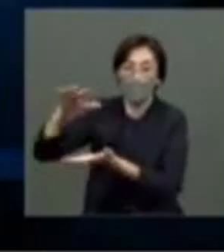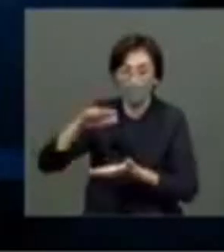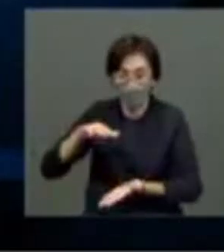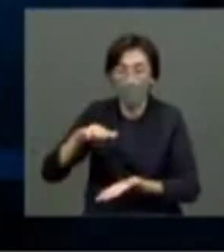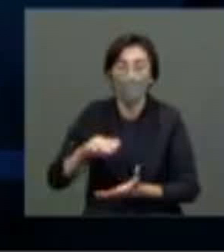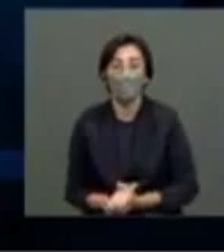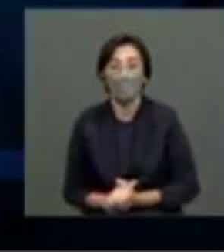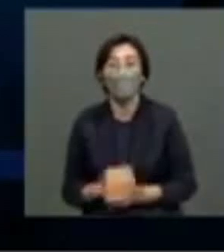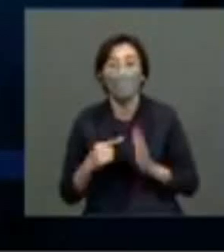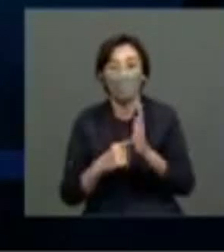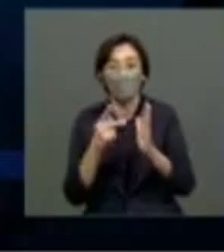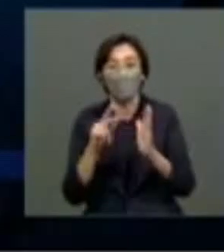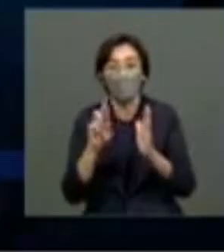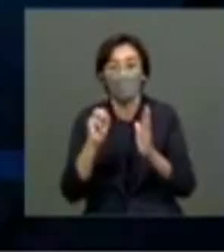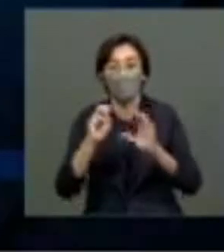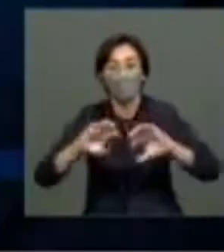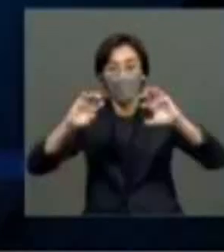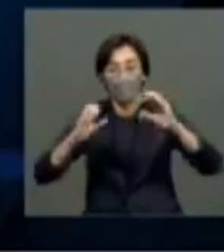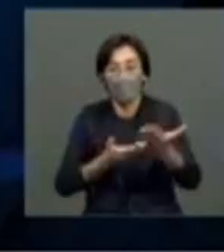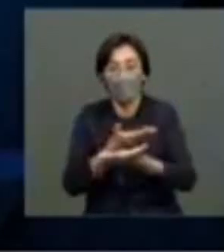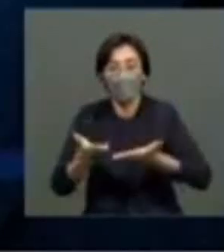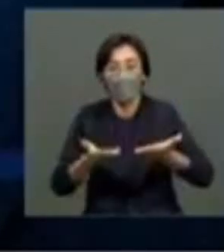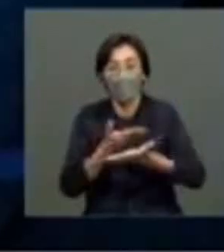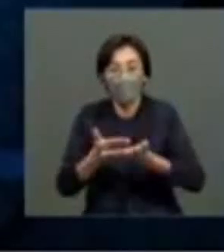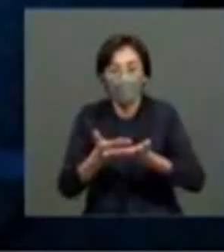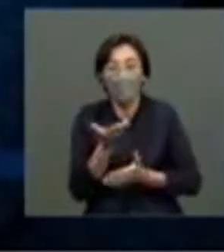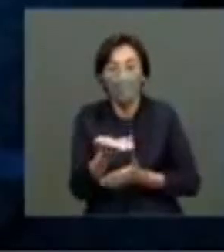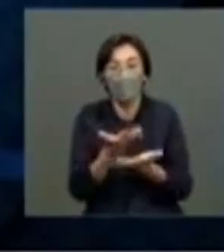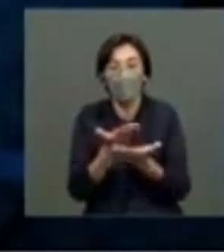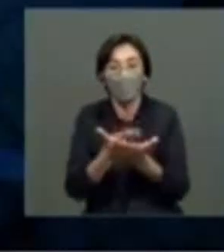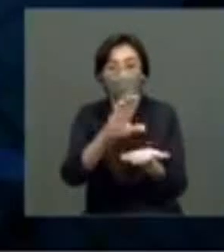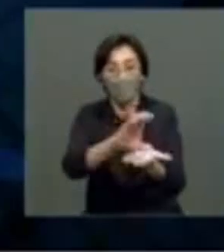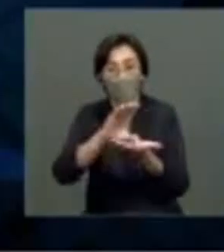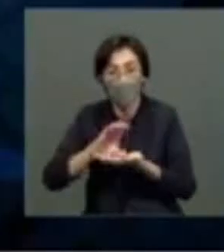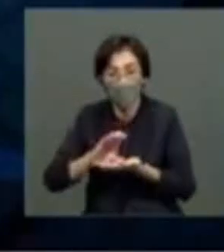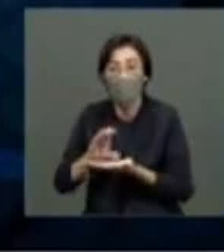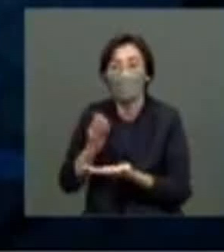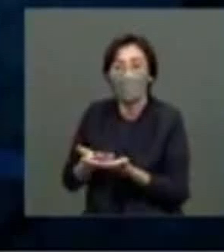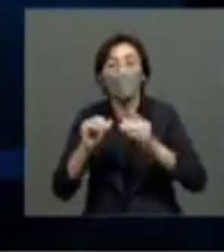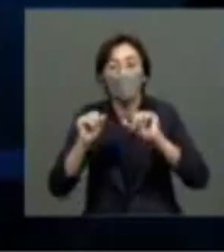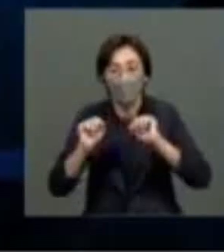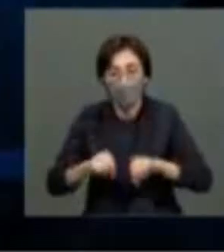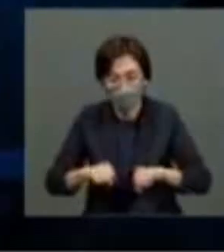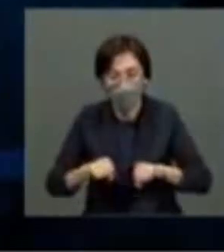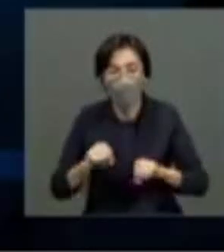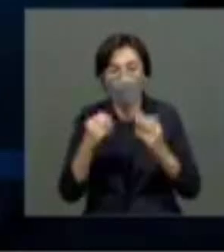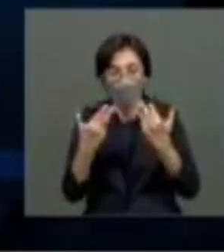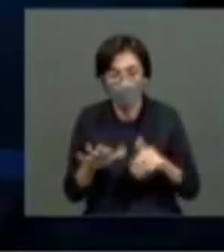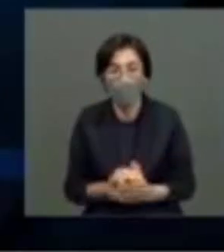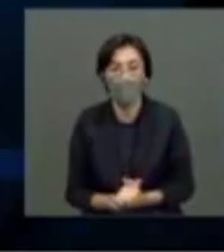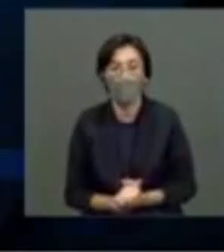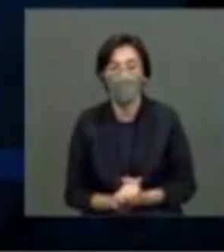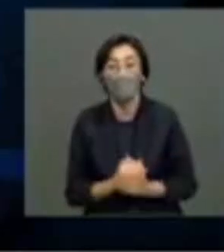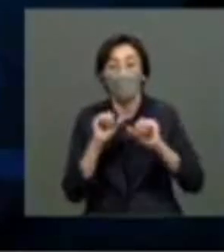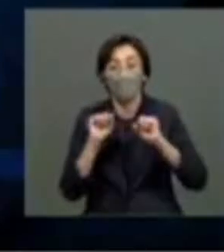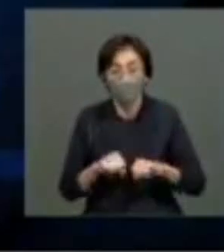ขายแอกซ่าให้เรา 400 Roseราคาโดนละอันนี้ถูกกว่าสเปน1.78ยูโรมี